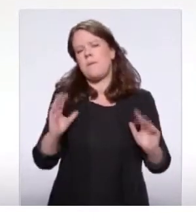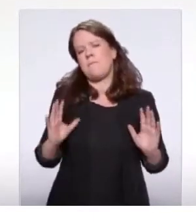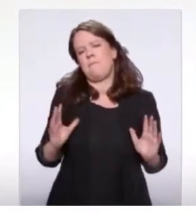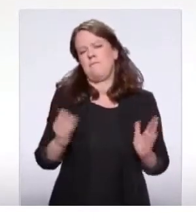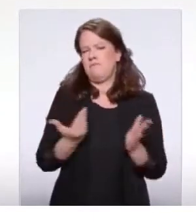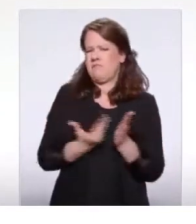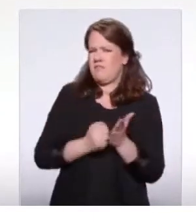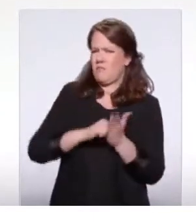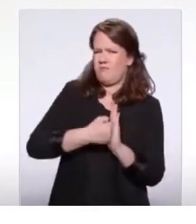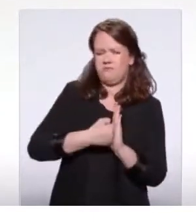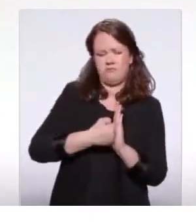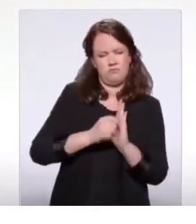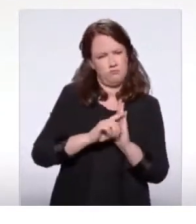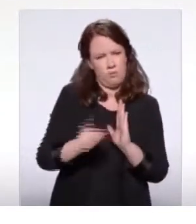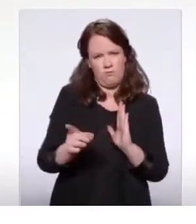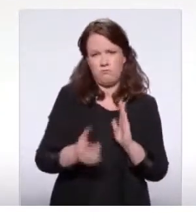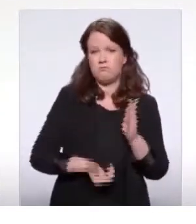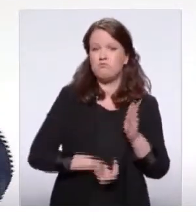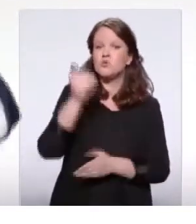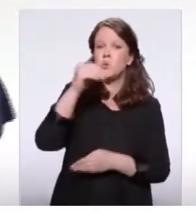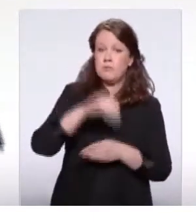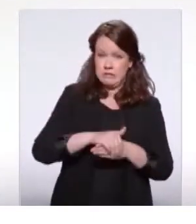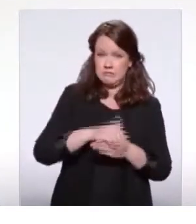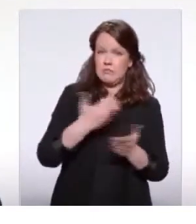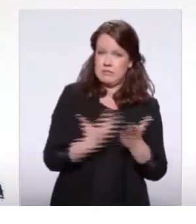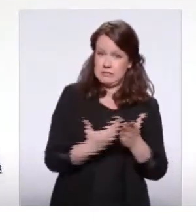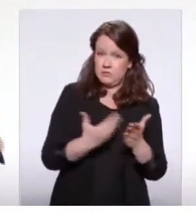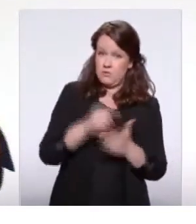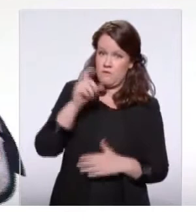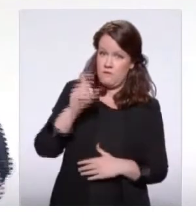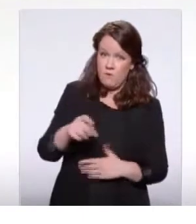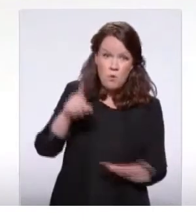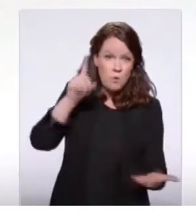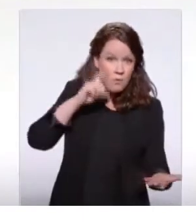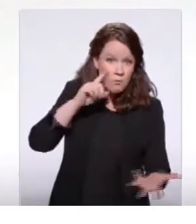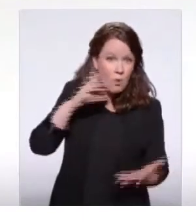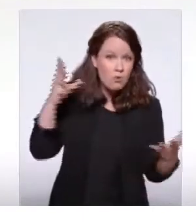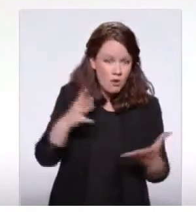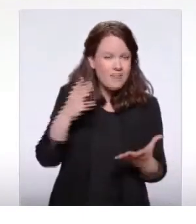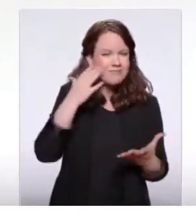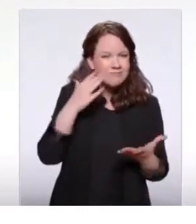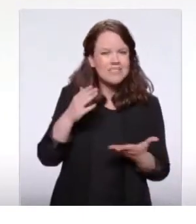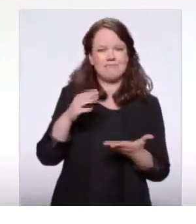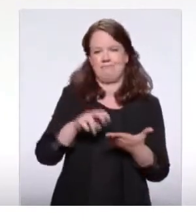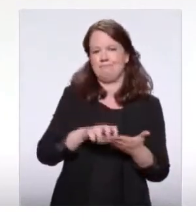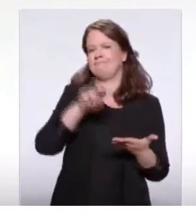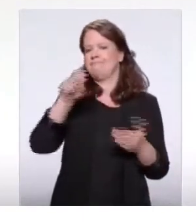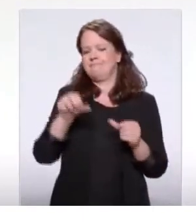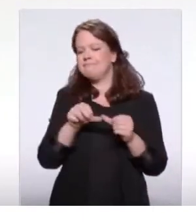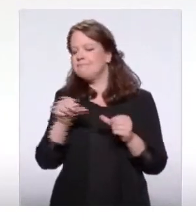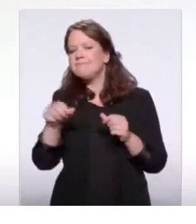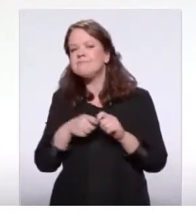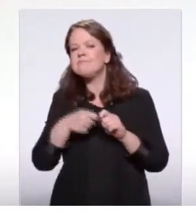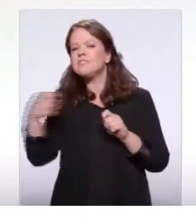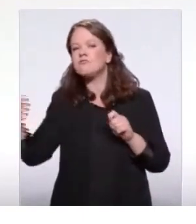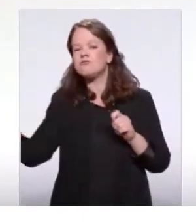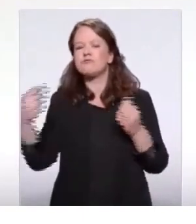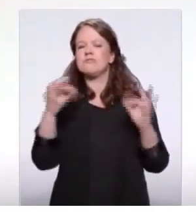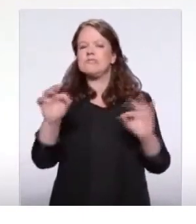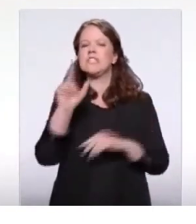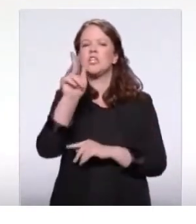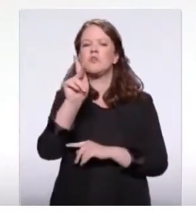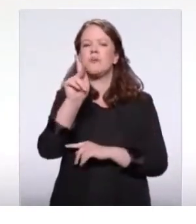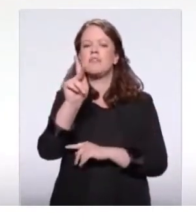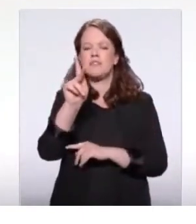L'attestation ne sera donc obligatoire en journée que pour les déplacements au-delà de 10 km du domicile. En cette